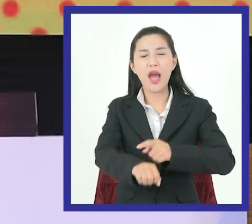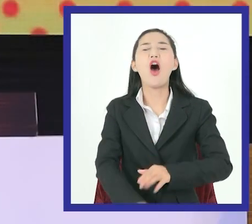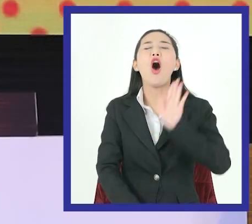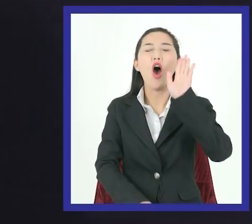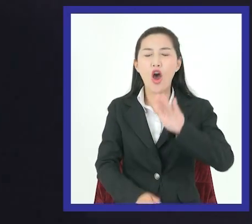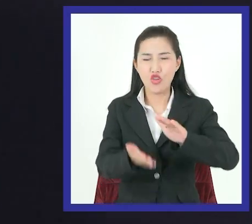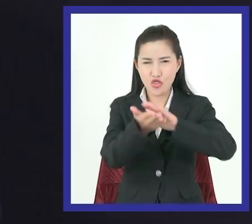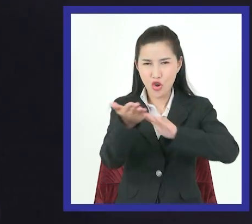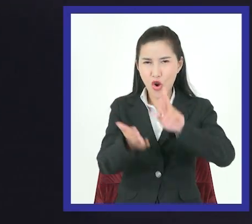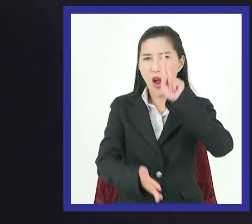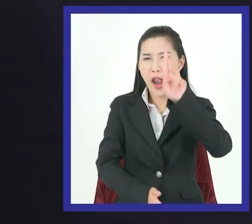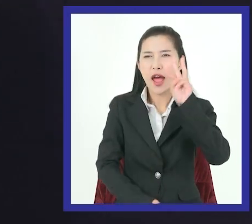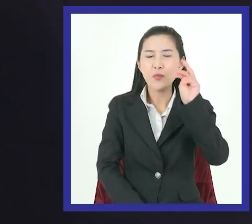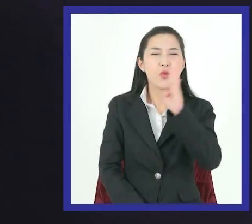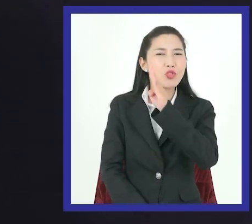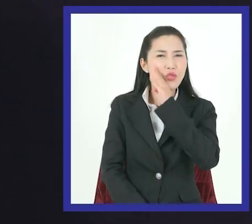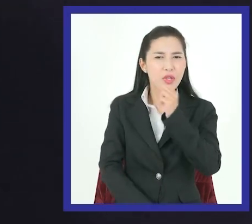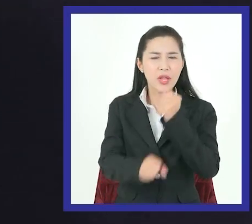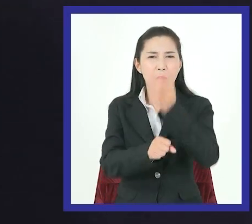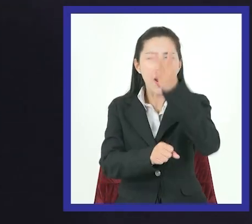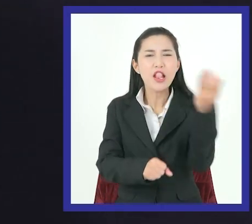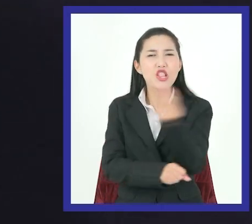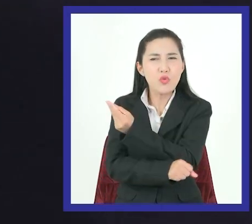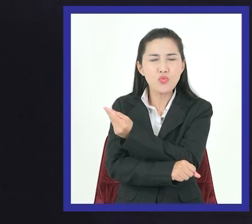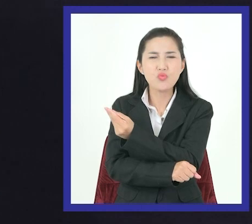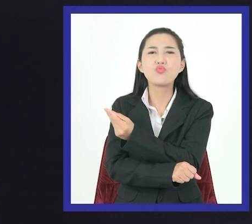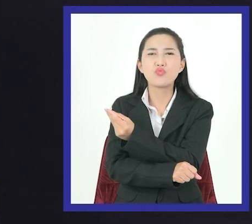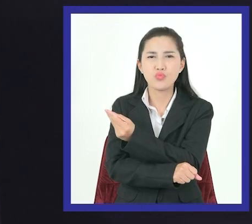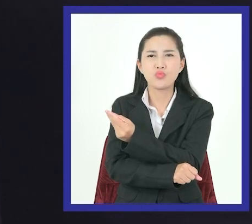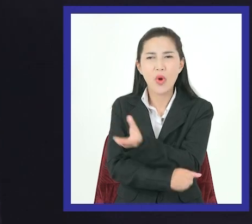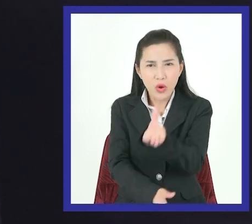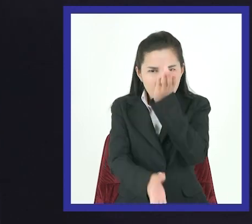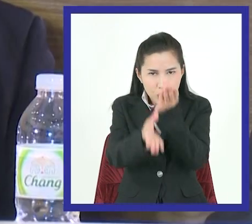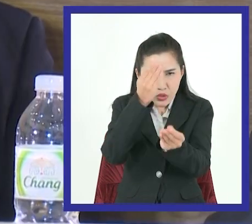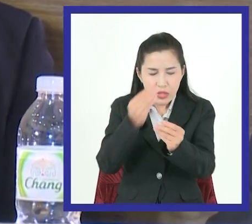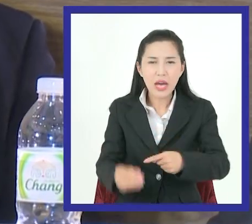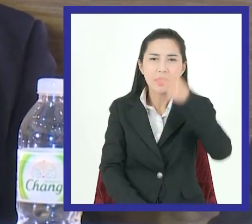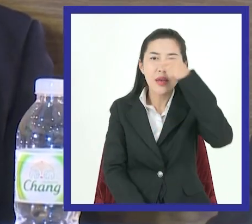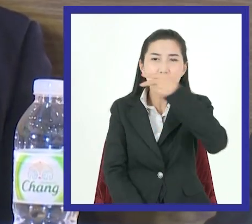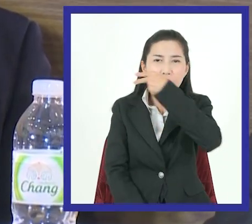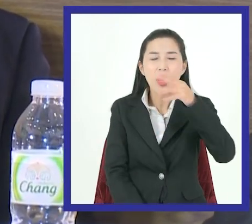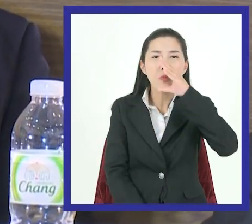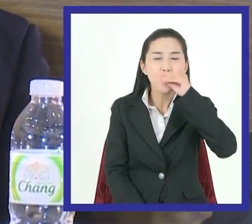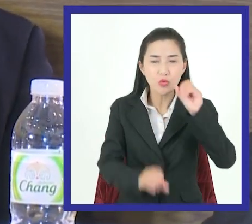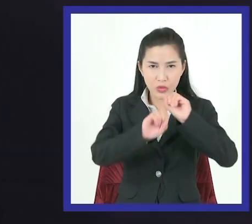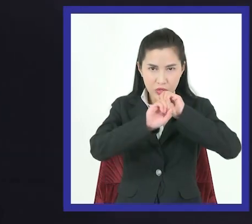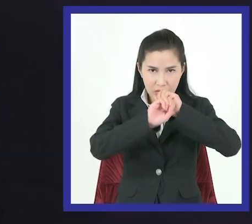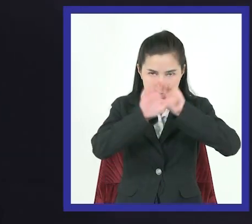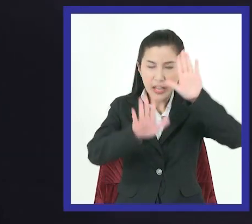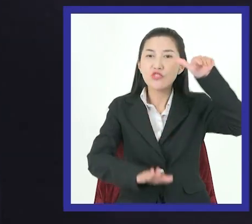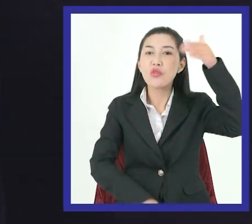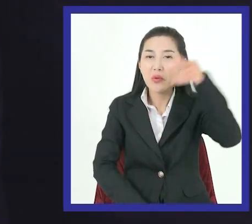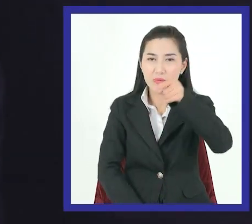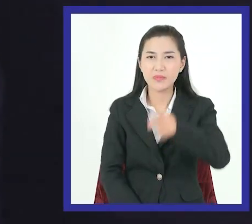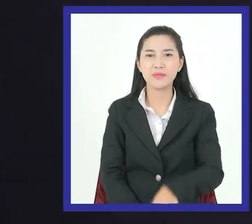เทียมครับเออรัฐมนเทียมเนี่ยนะทำอะไรมันเร็วเกินไปหันไปศึกษาภาษาไทยพูดให้มาชัดเจนซะหน่อยนะครับท่านรัฐมนเทียม